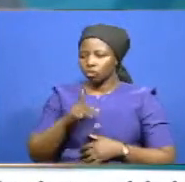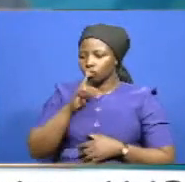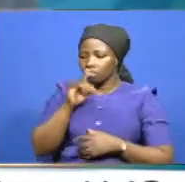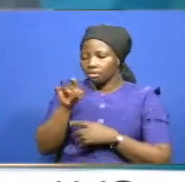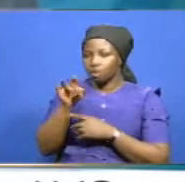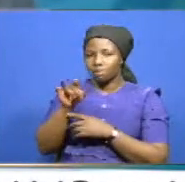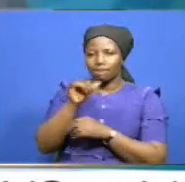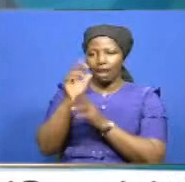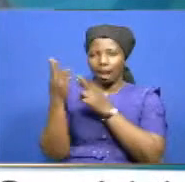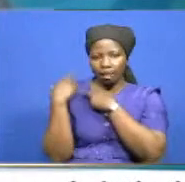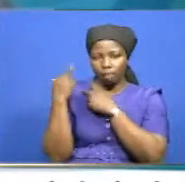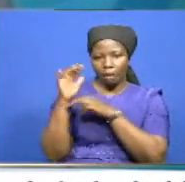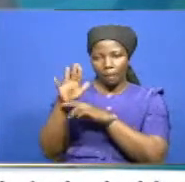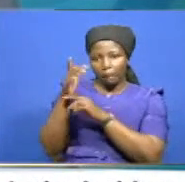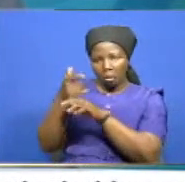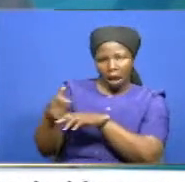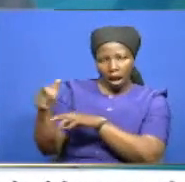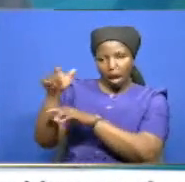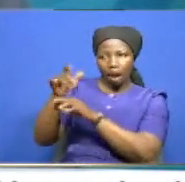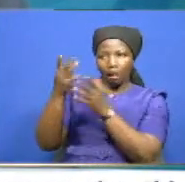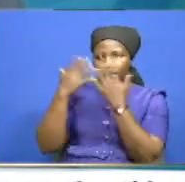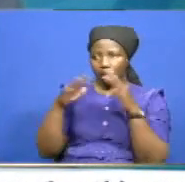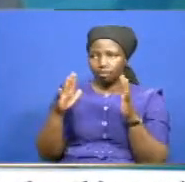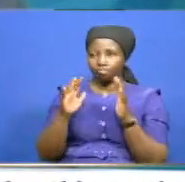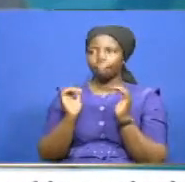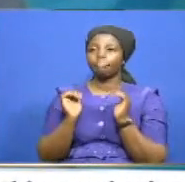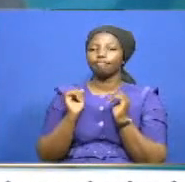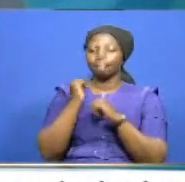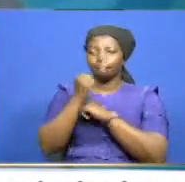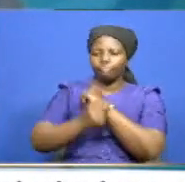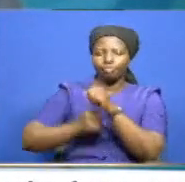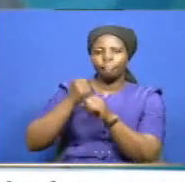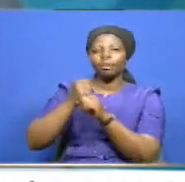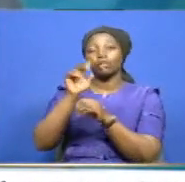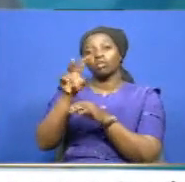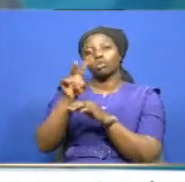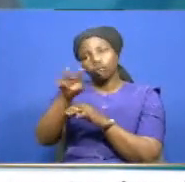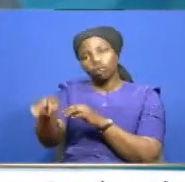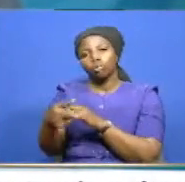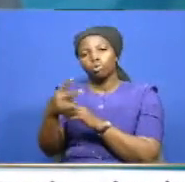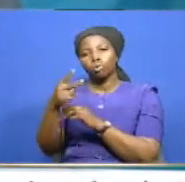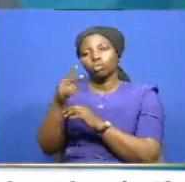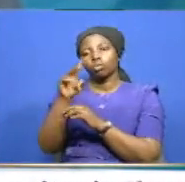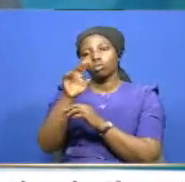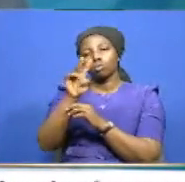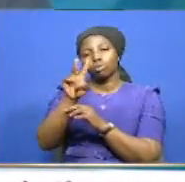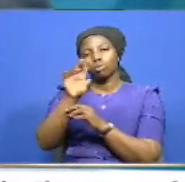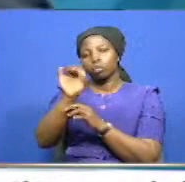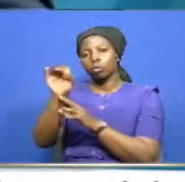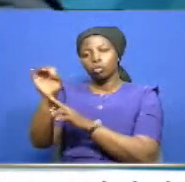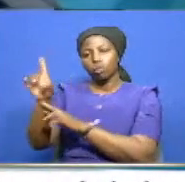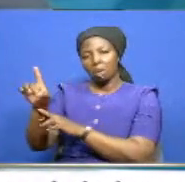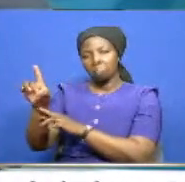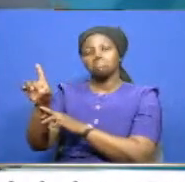ikaongezeka, na mwaka wa 2001 KEWI ikawa na